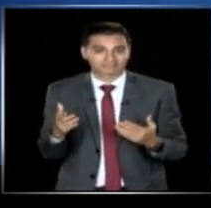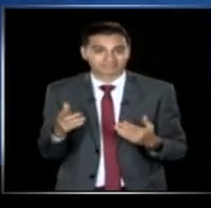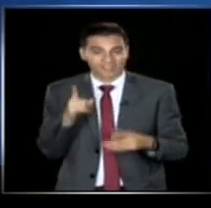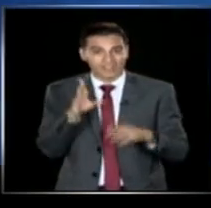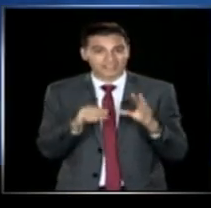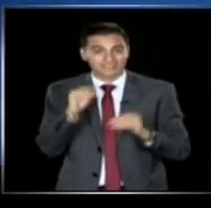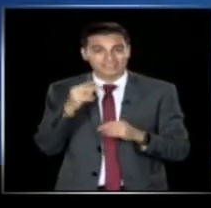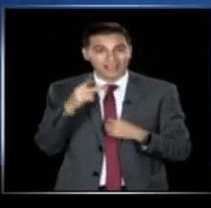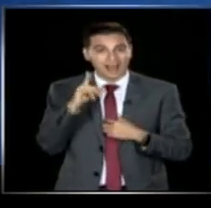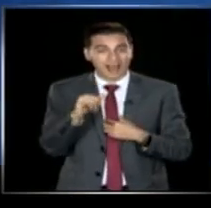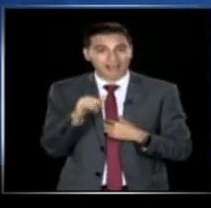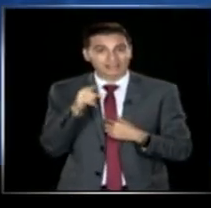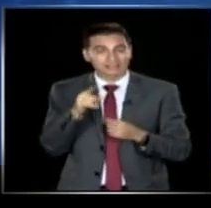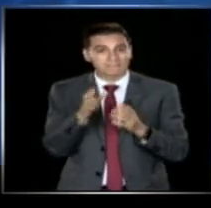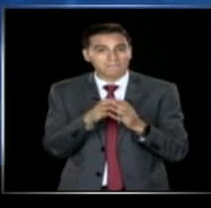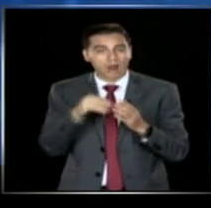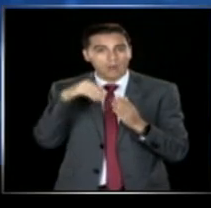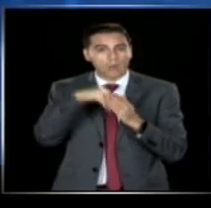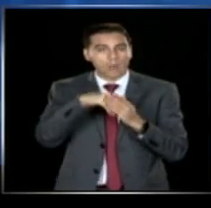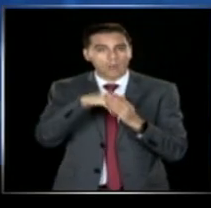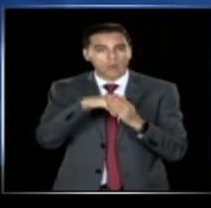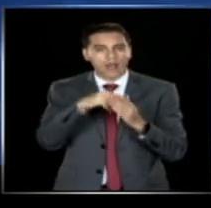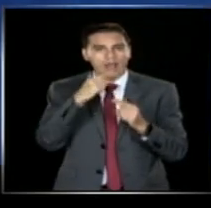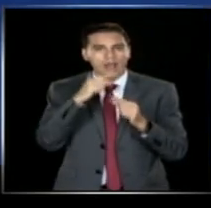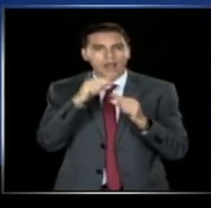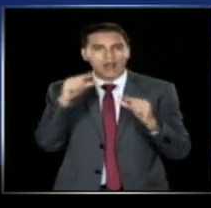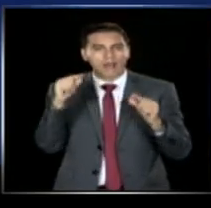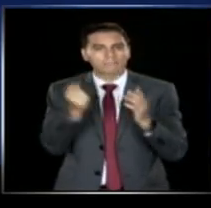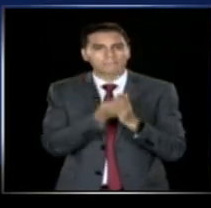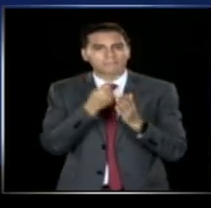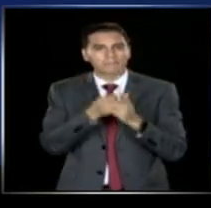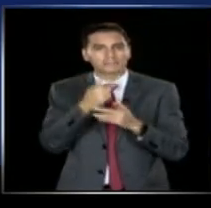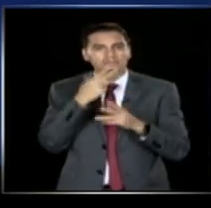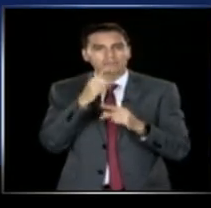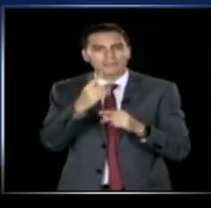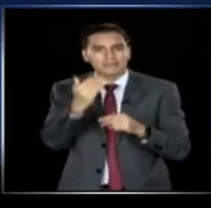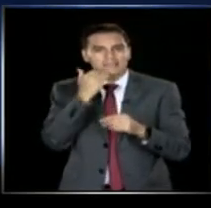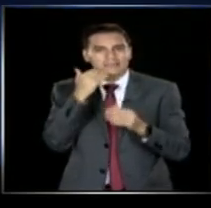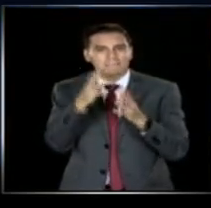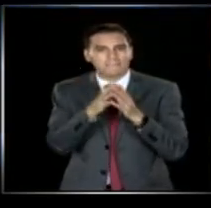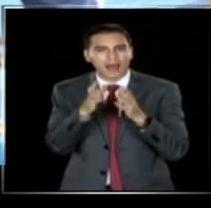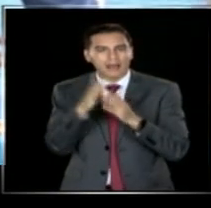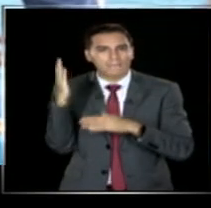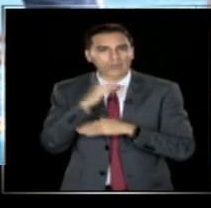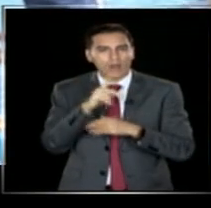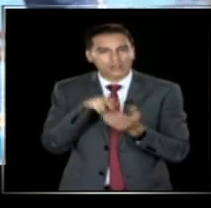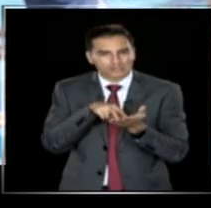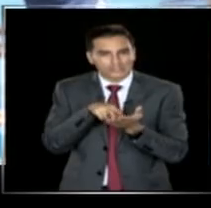قصة علي مليانة حكم تخليك تعافر وما تستسلمش ابدا لاي حاجة توقعك.